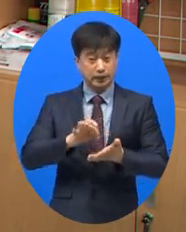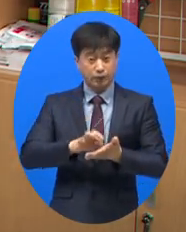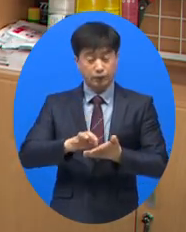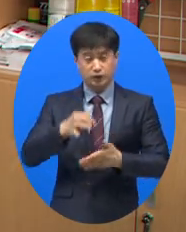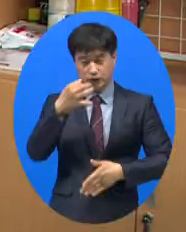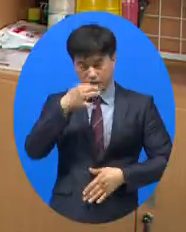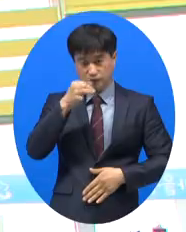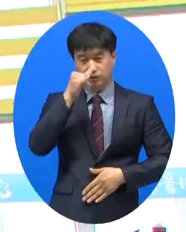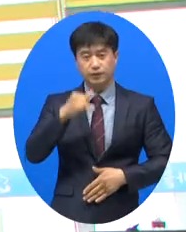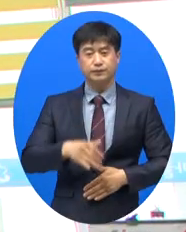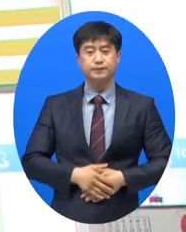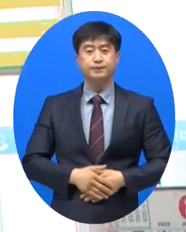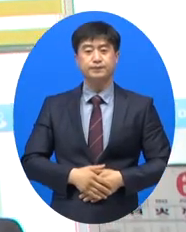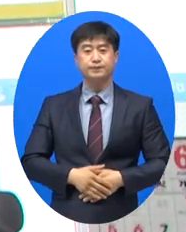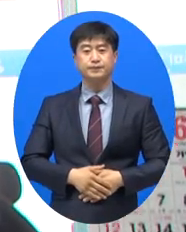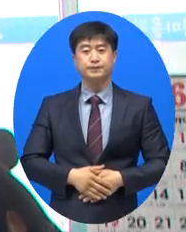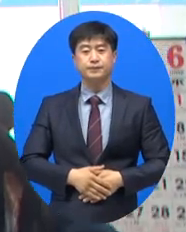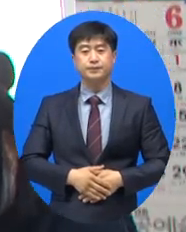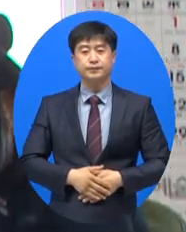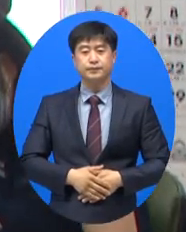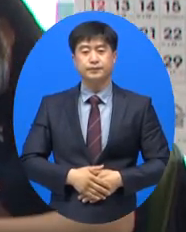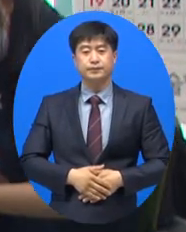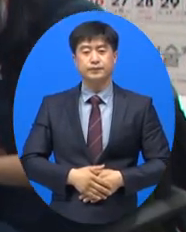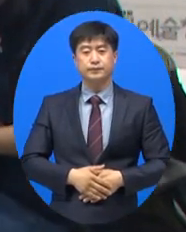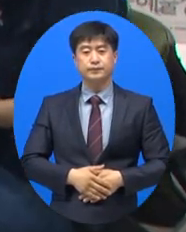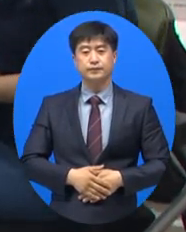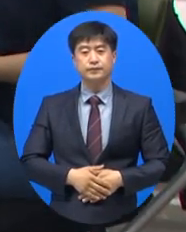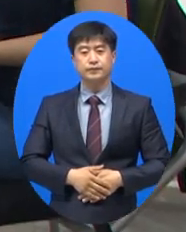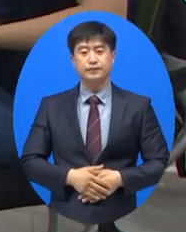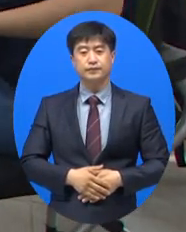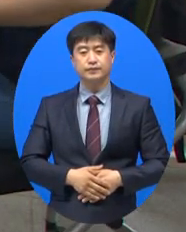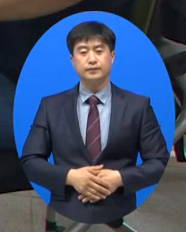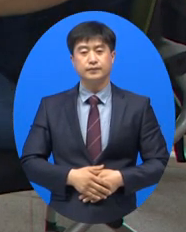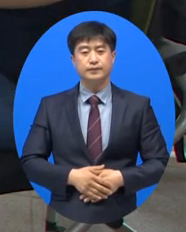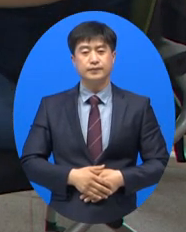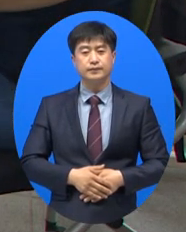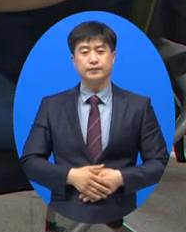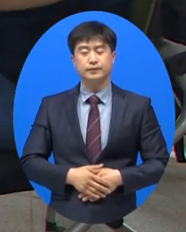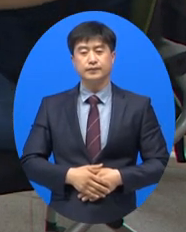거두고 있습니다 경주 씰 tv 초청 순입니다